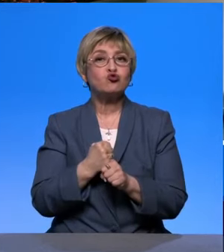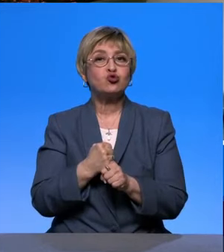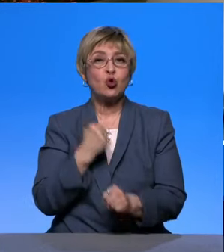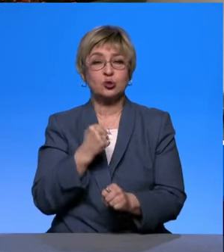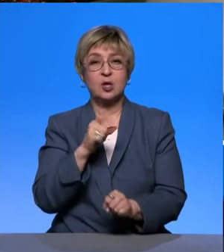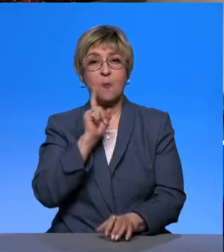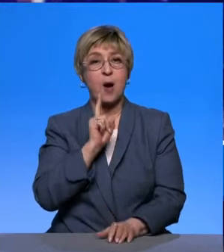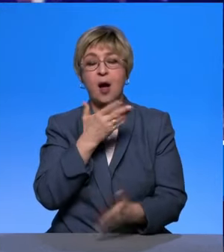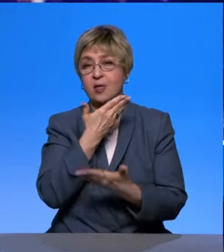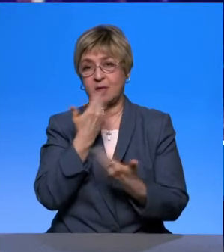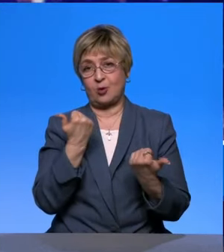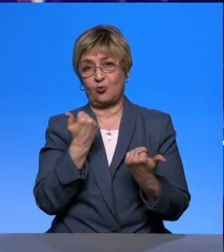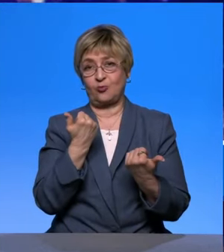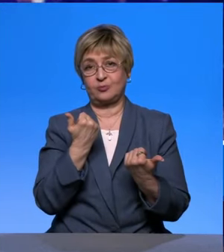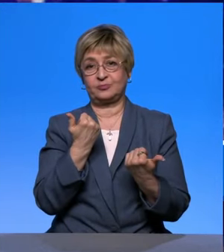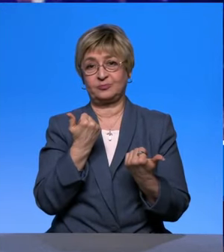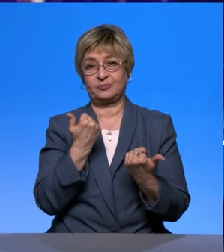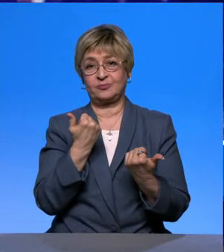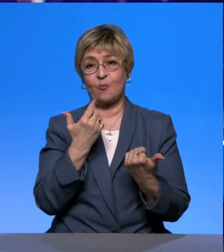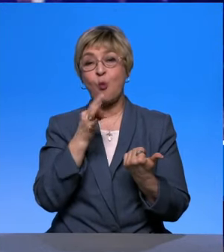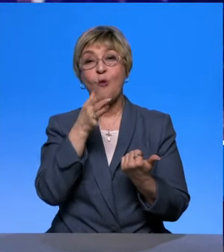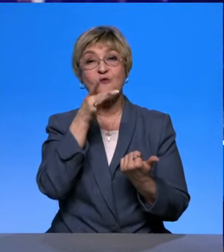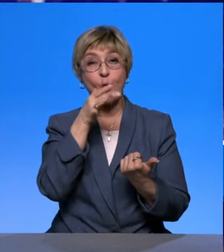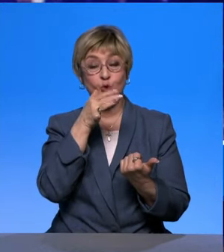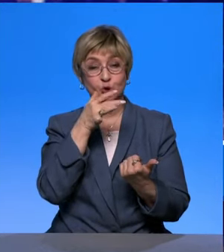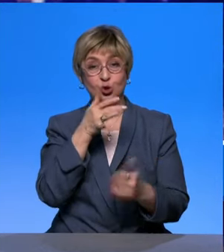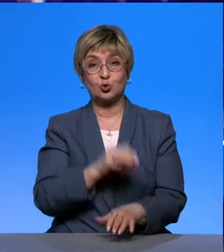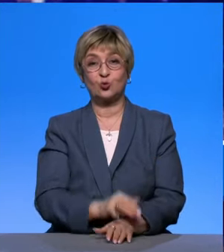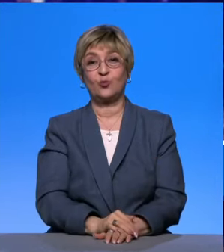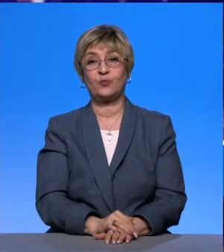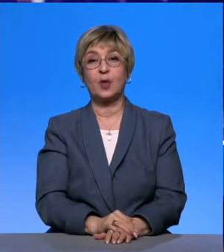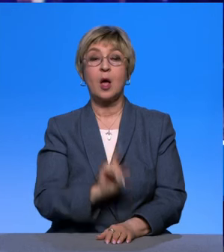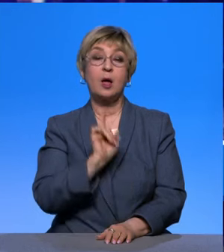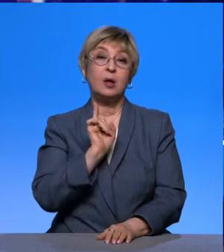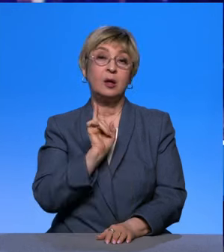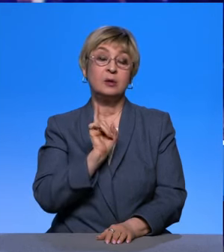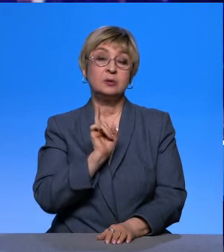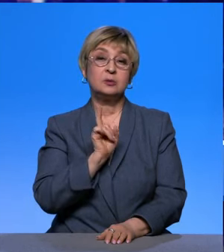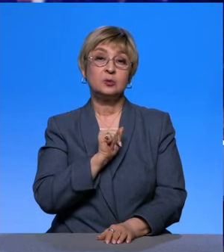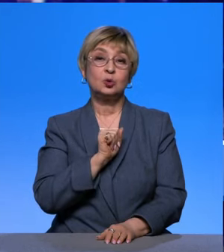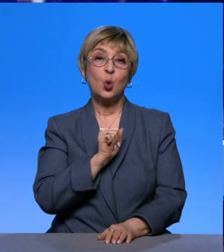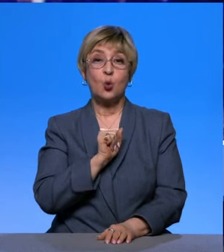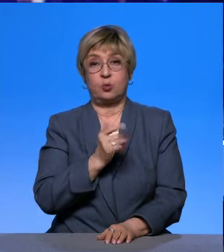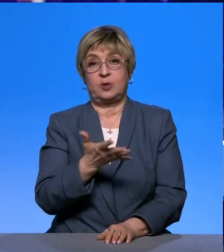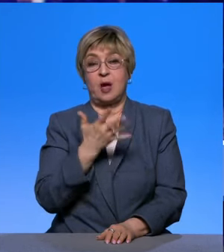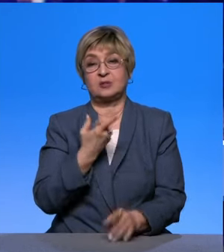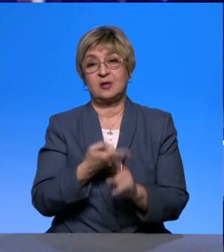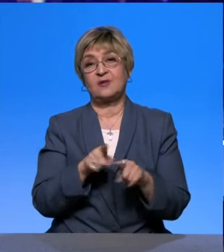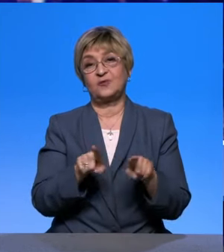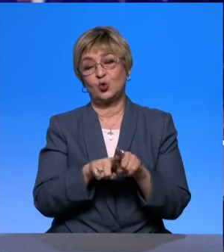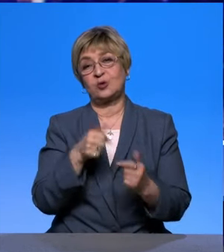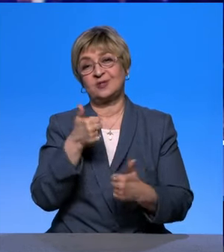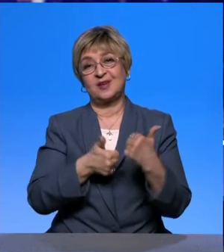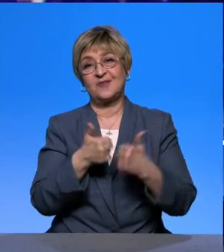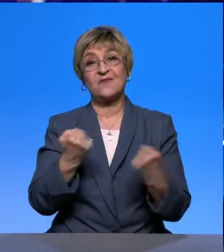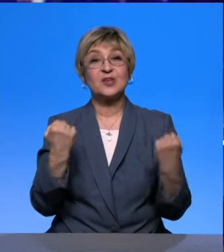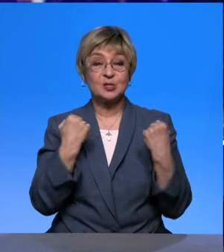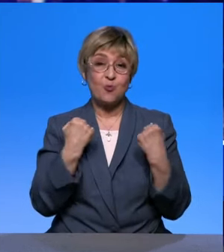не стоит вот по поводу возрастного ценза. Но, естественно, это все-таки соревнование. Спорт – это